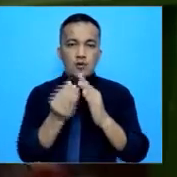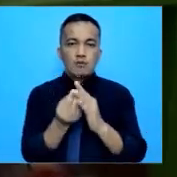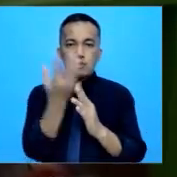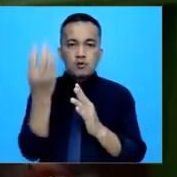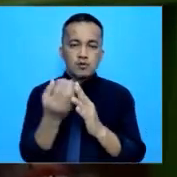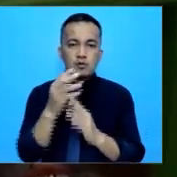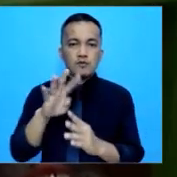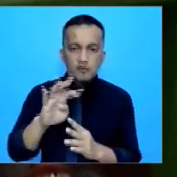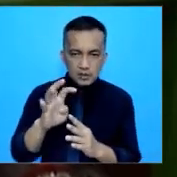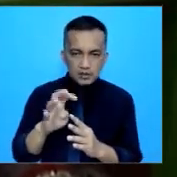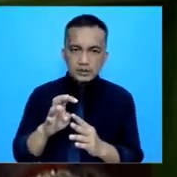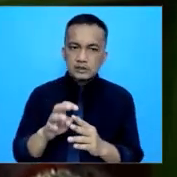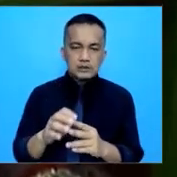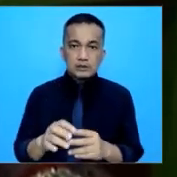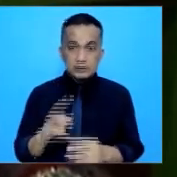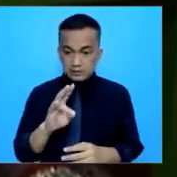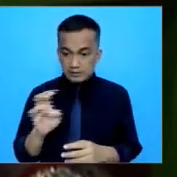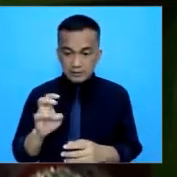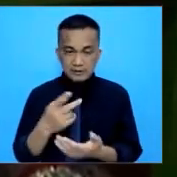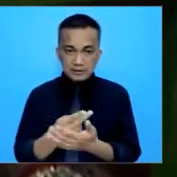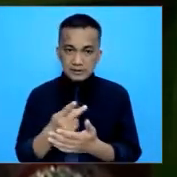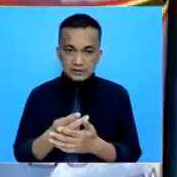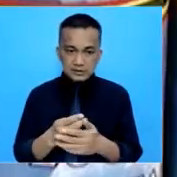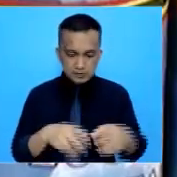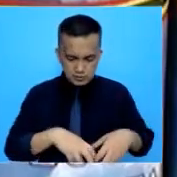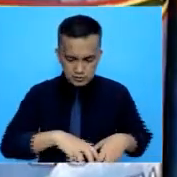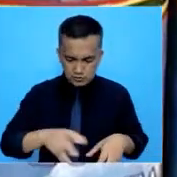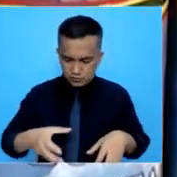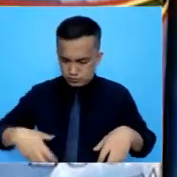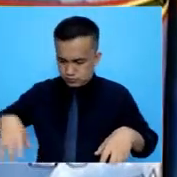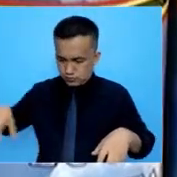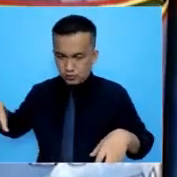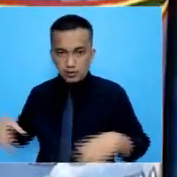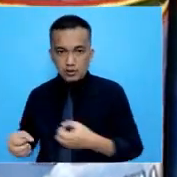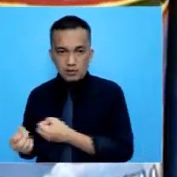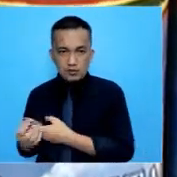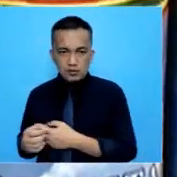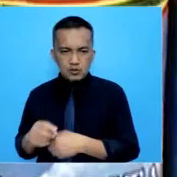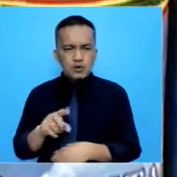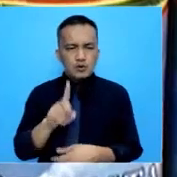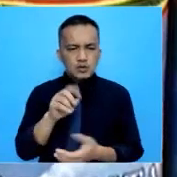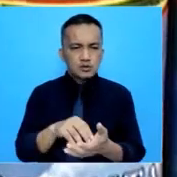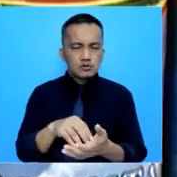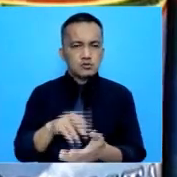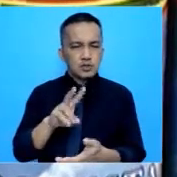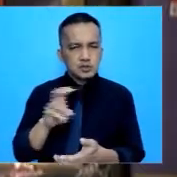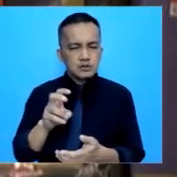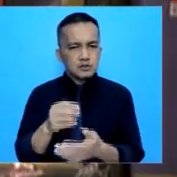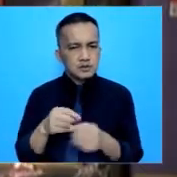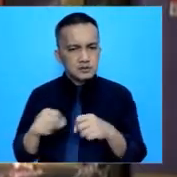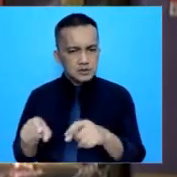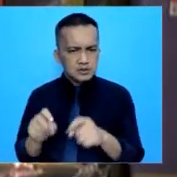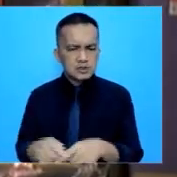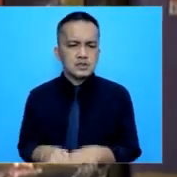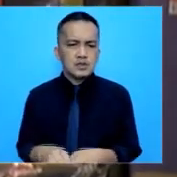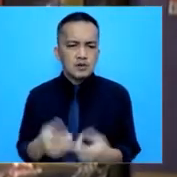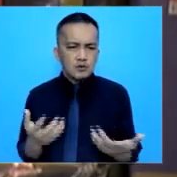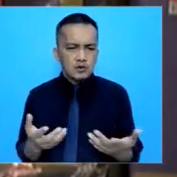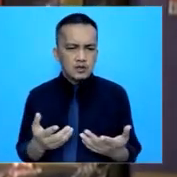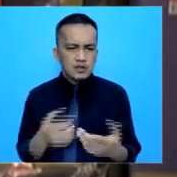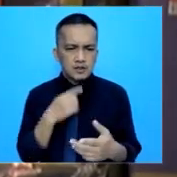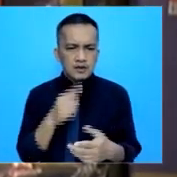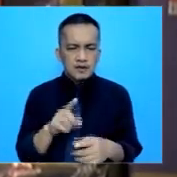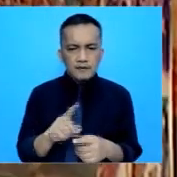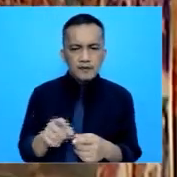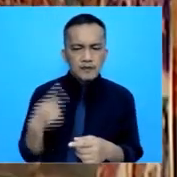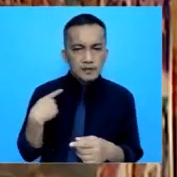na 700 piso para sa sawa. Ngayong nasa 1,000 hanggang 1,200 pesos na ang bentahan nito. Wala na rin mabibiling aerial fireworks sa